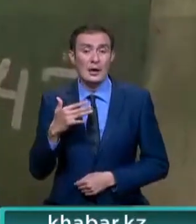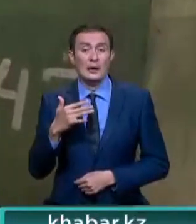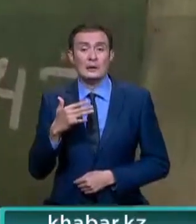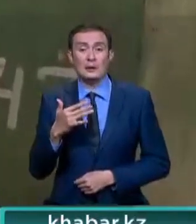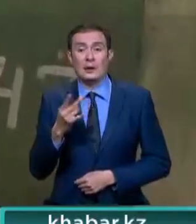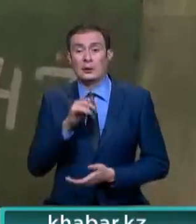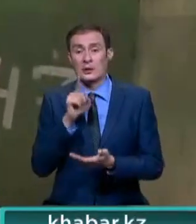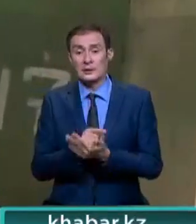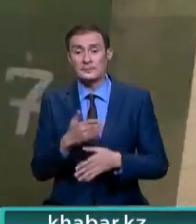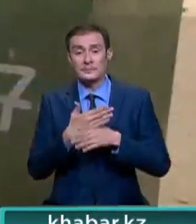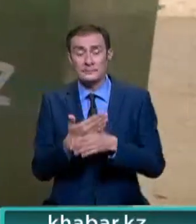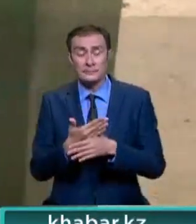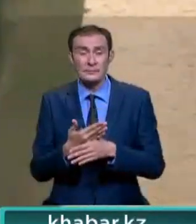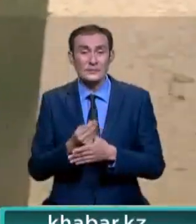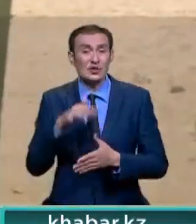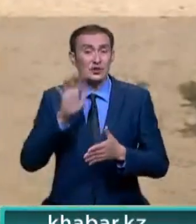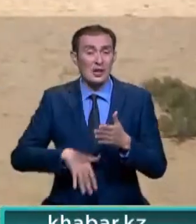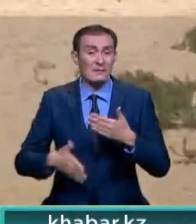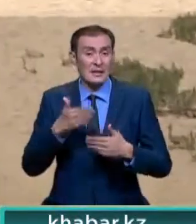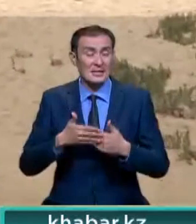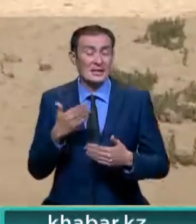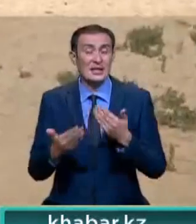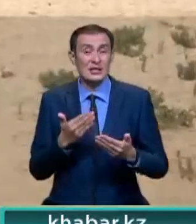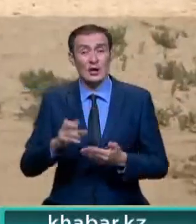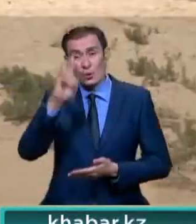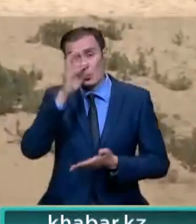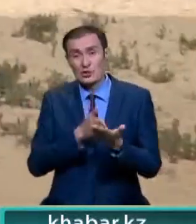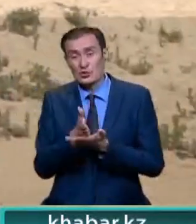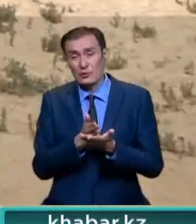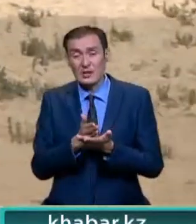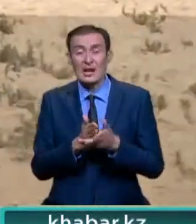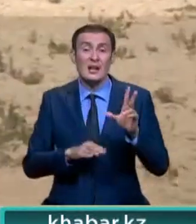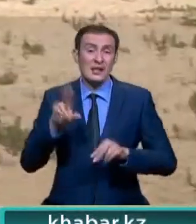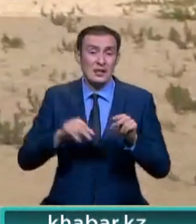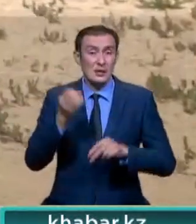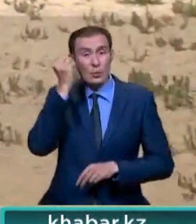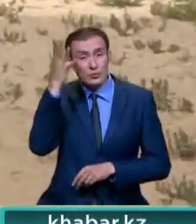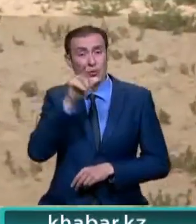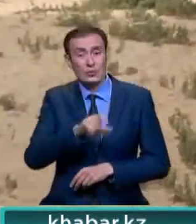но должны помочь штрафные санкции. Кроме того, чиновники надеются на сознательность людей